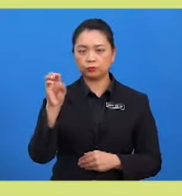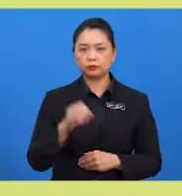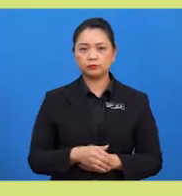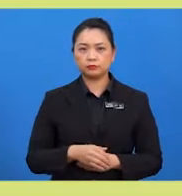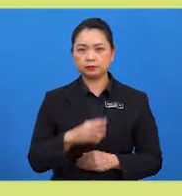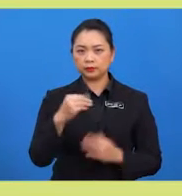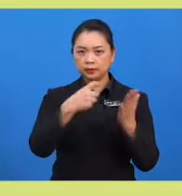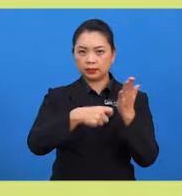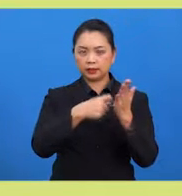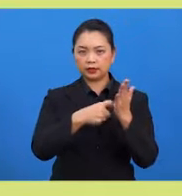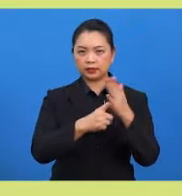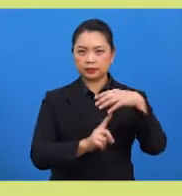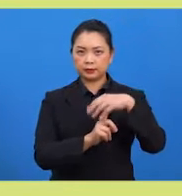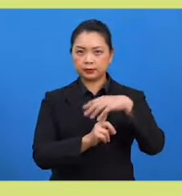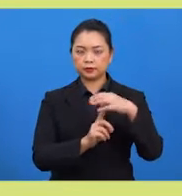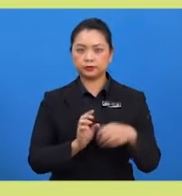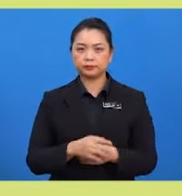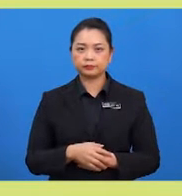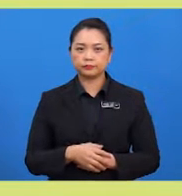RM17,860 dan harga pasaran